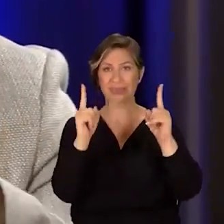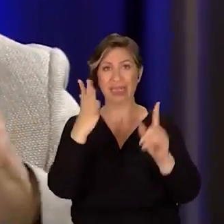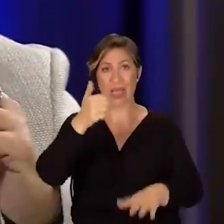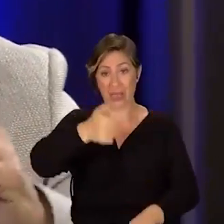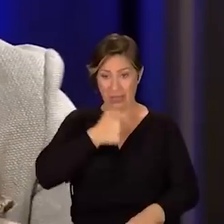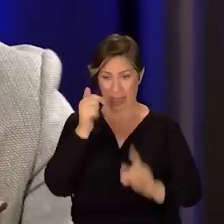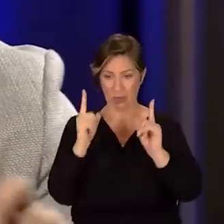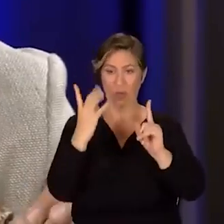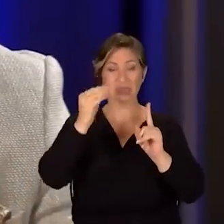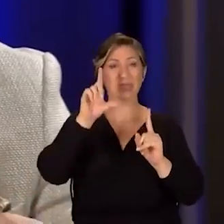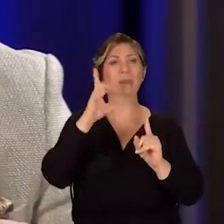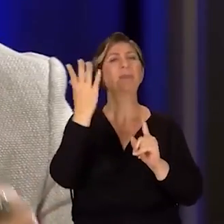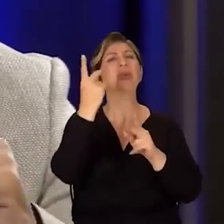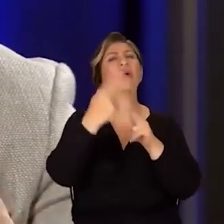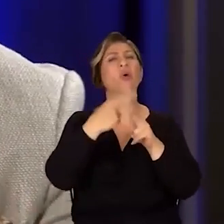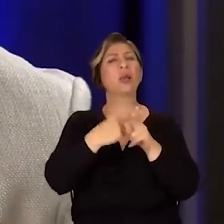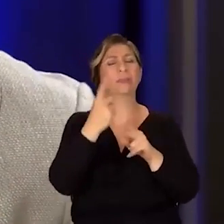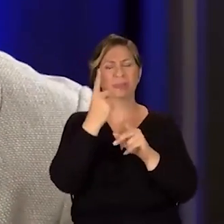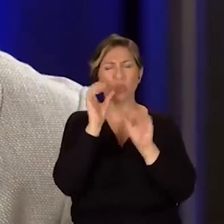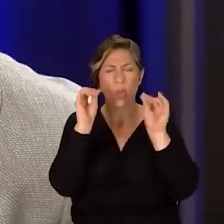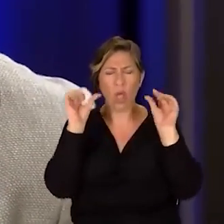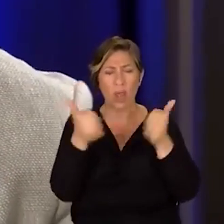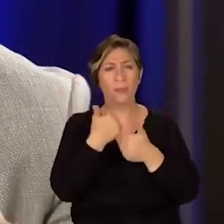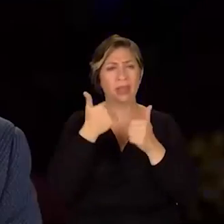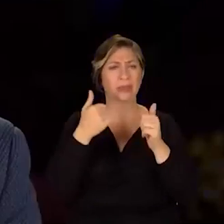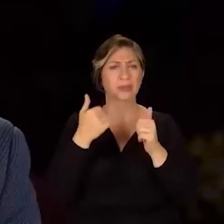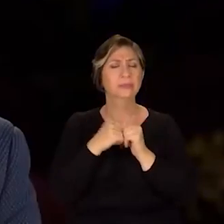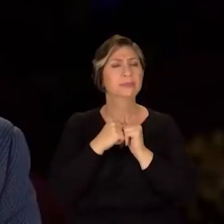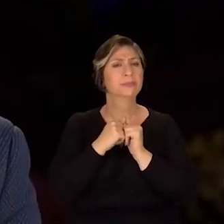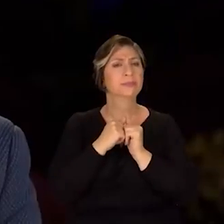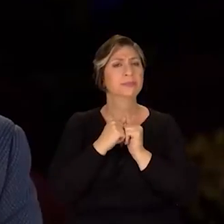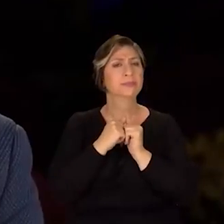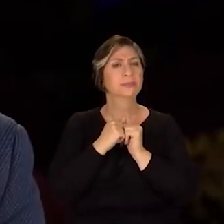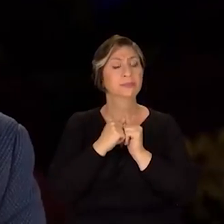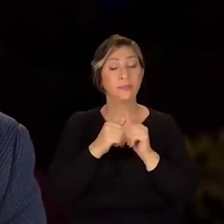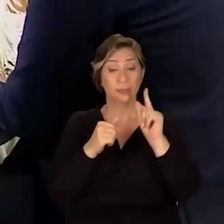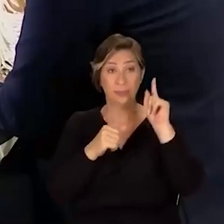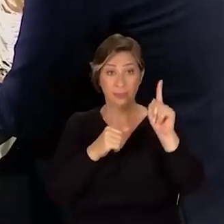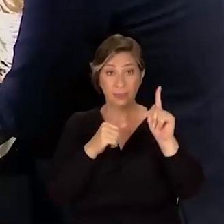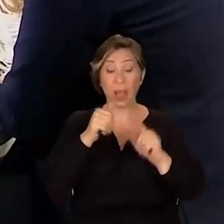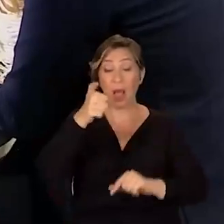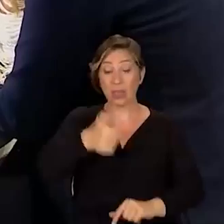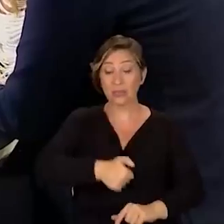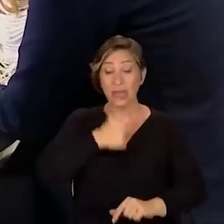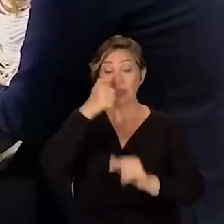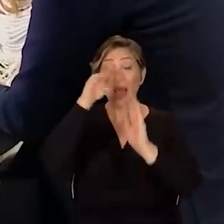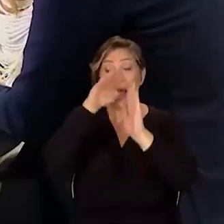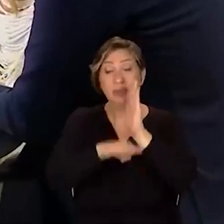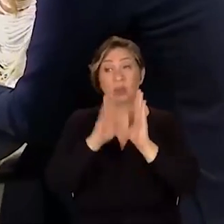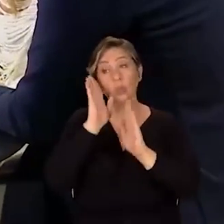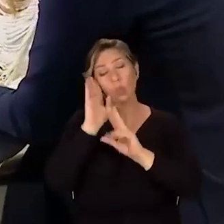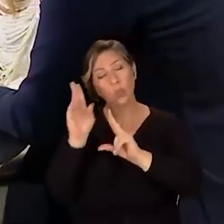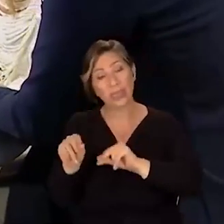Bakın size çok bariz bir iki tane spot örnekler vereyim. Bir, 6 saatin altında uyuyan insanlarla